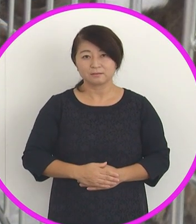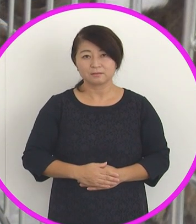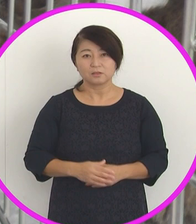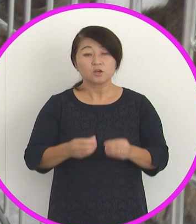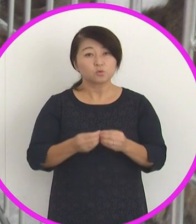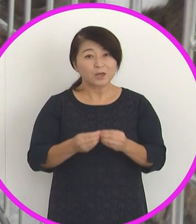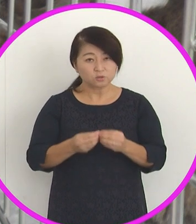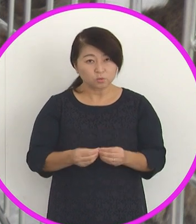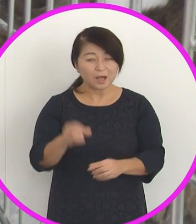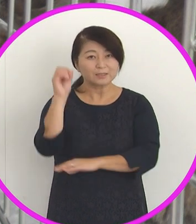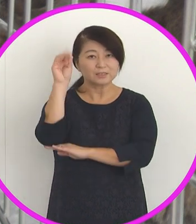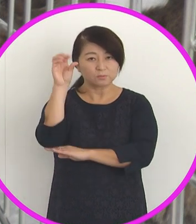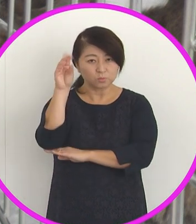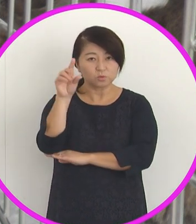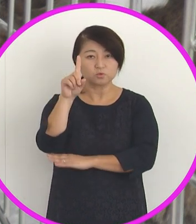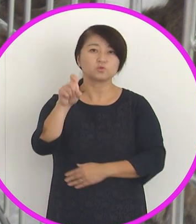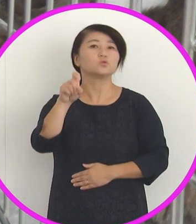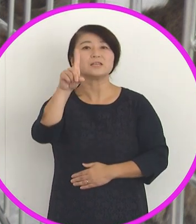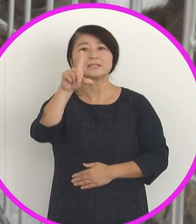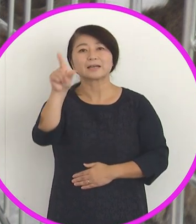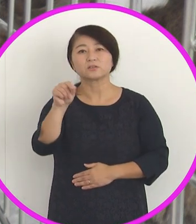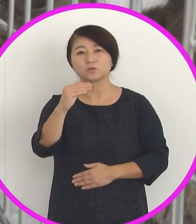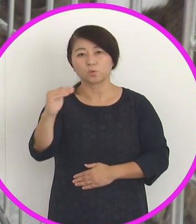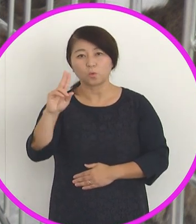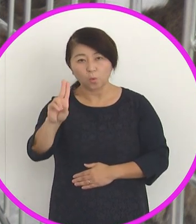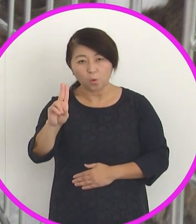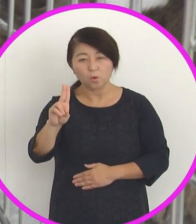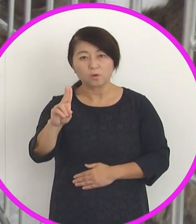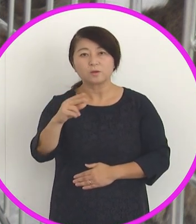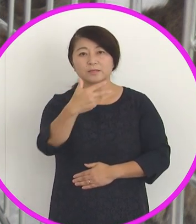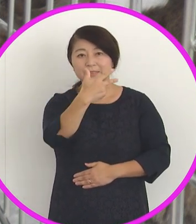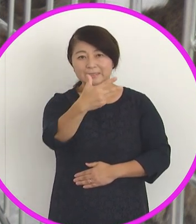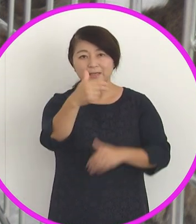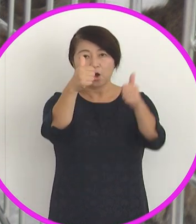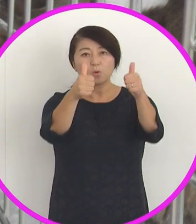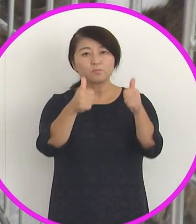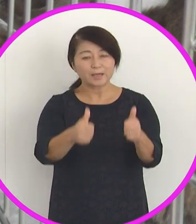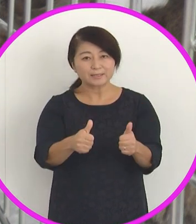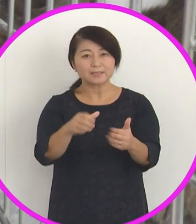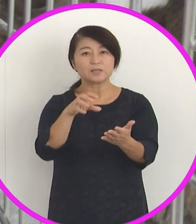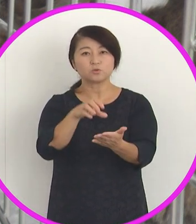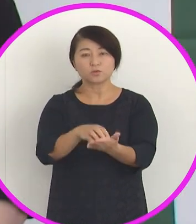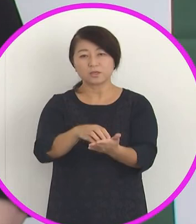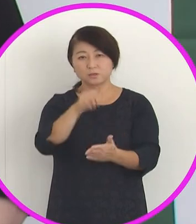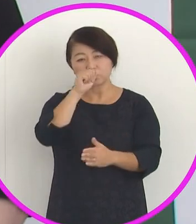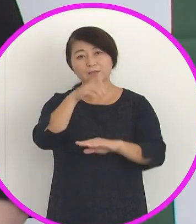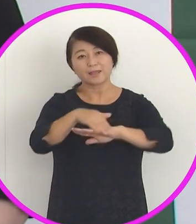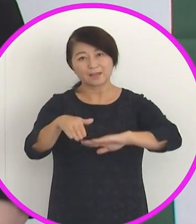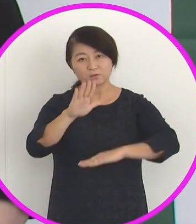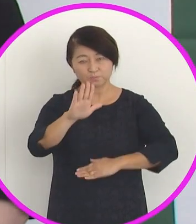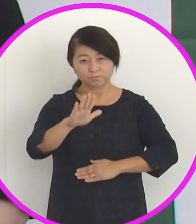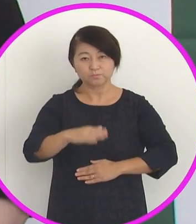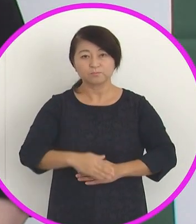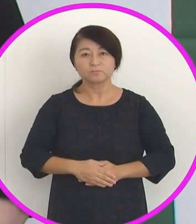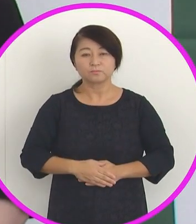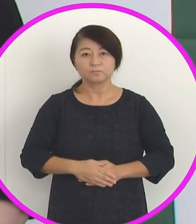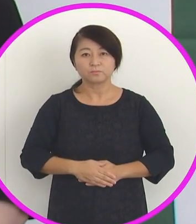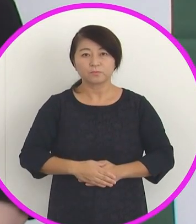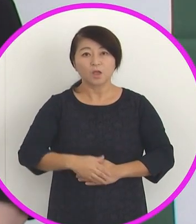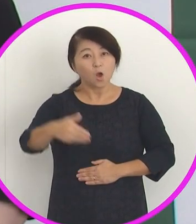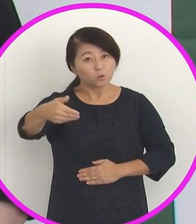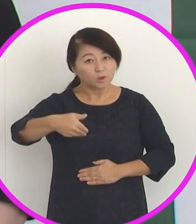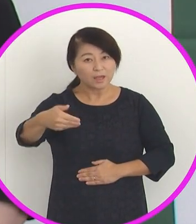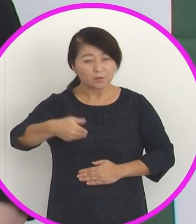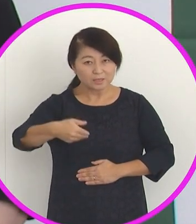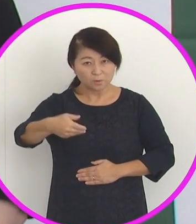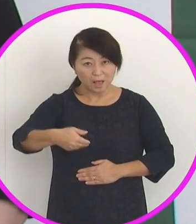報11月号市ホームページ等に掲載予定です。お問い合わせはワンハート